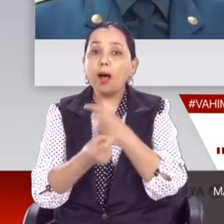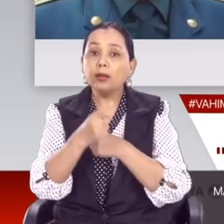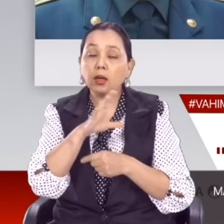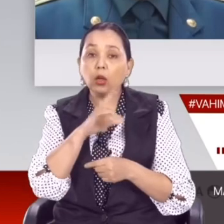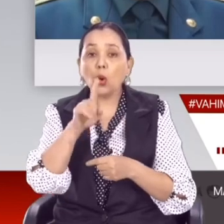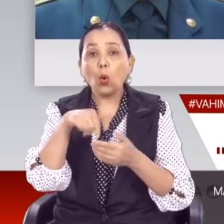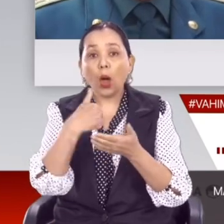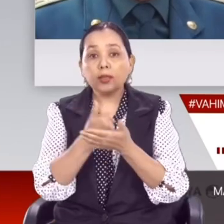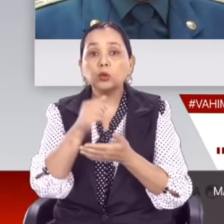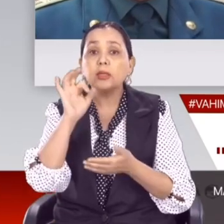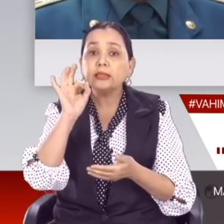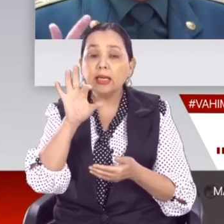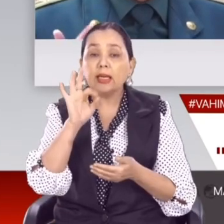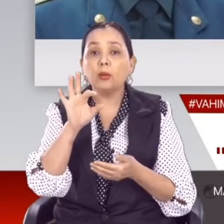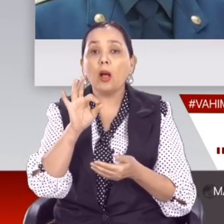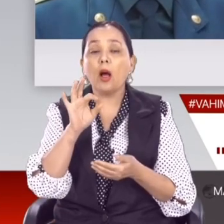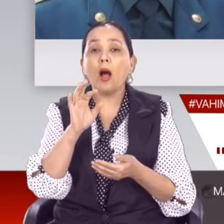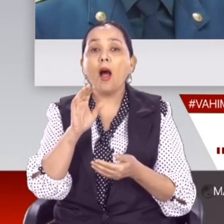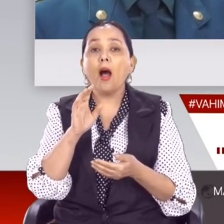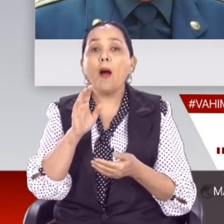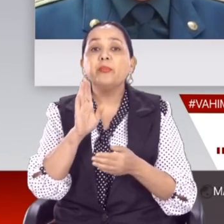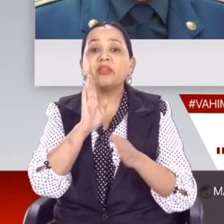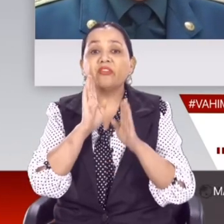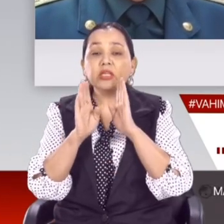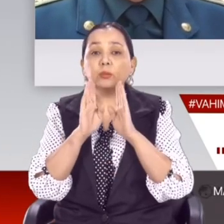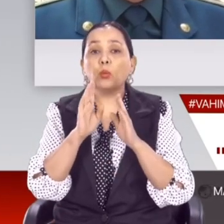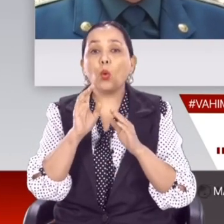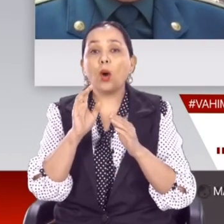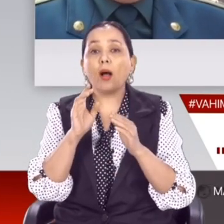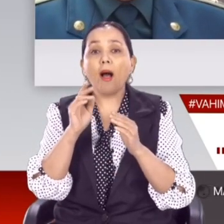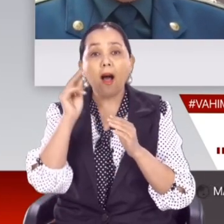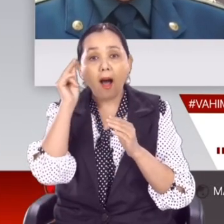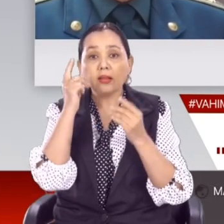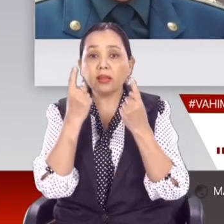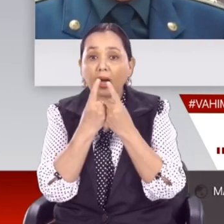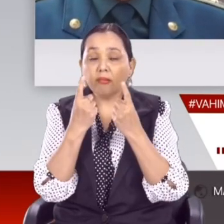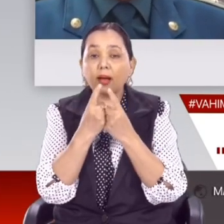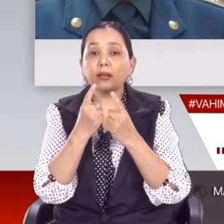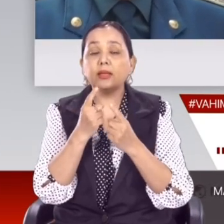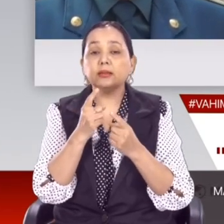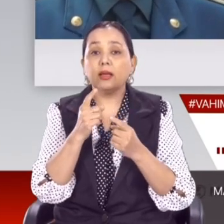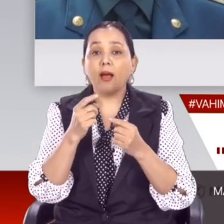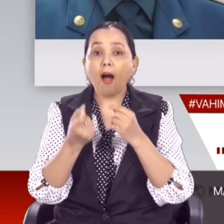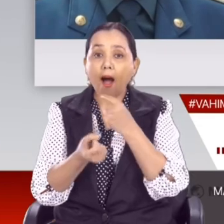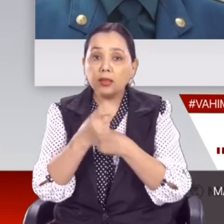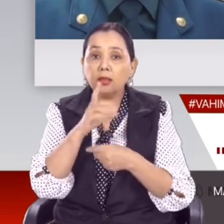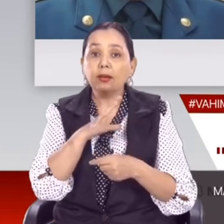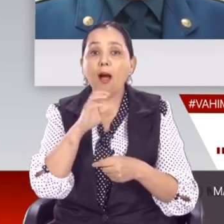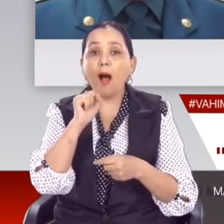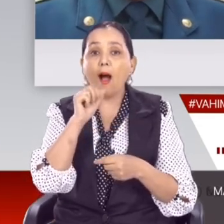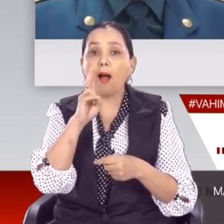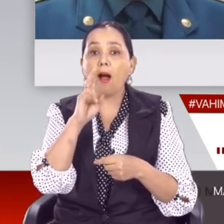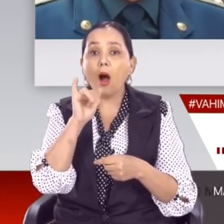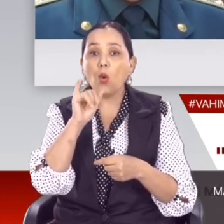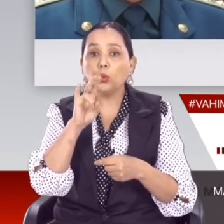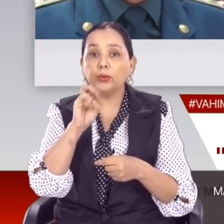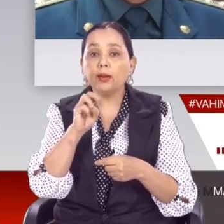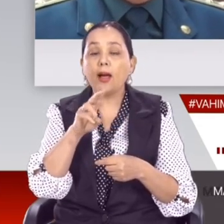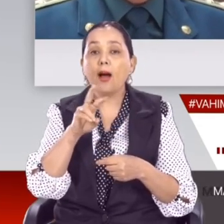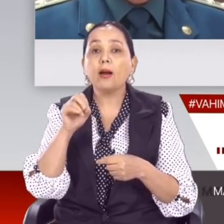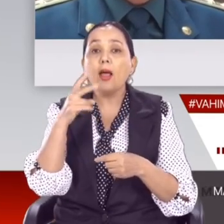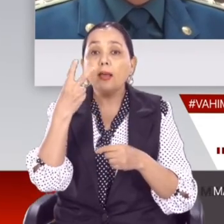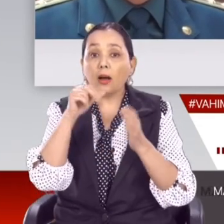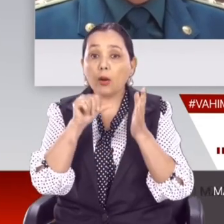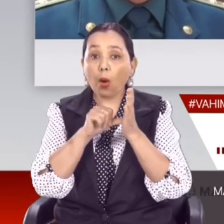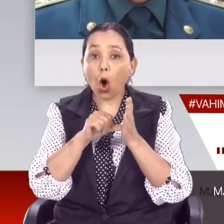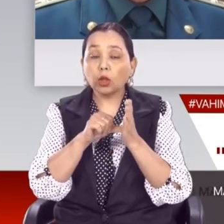Bular asosan Telegram, Facebook, Odnoklassniki va boshqa ijtimoiy tarmoqlarda aniqlangan saytlar, akkauntlar. Hozirgi kunda